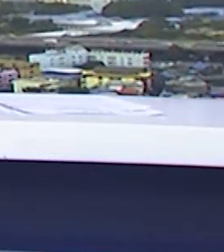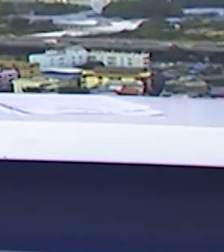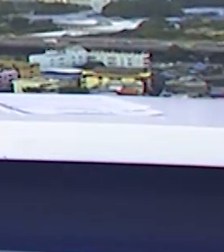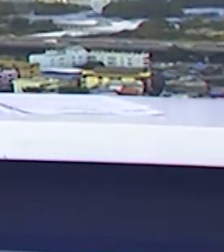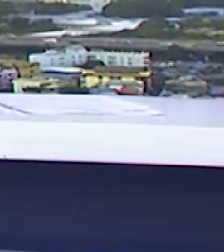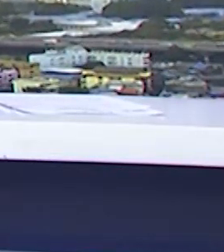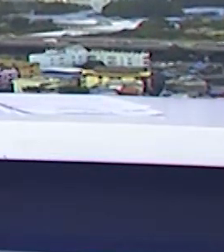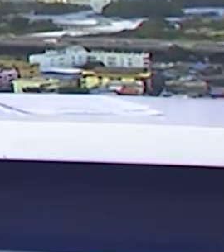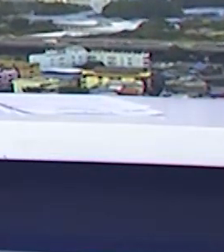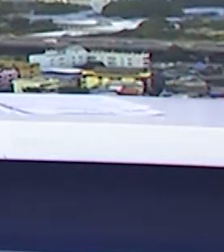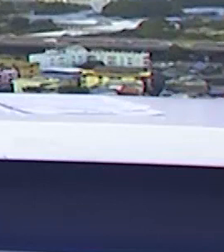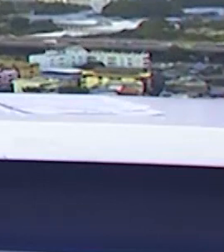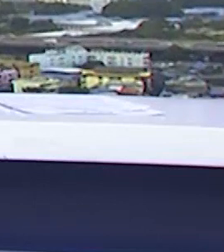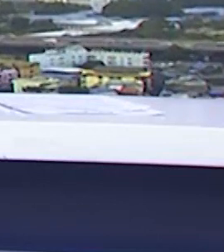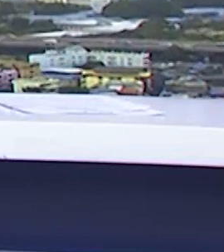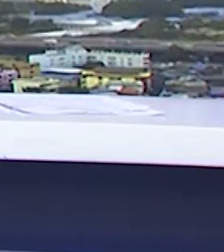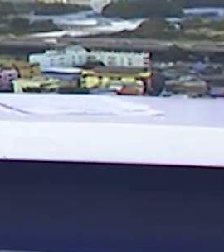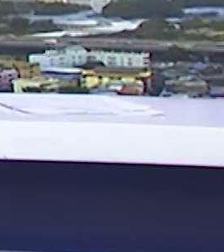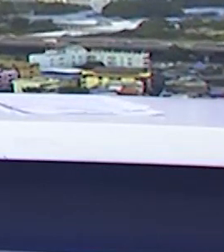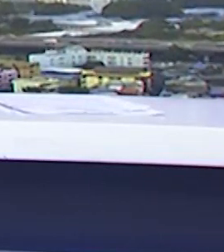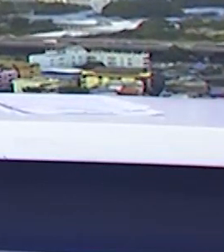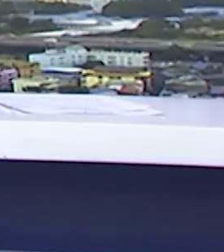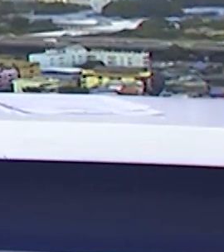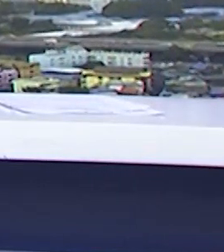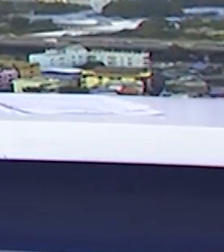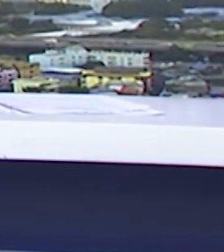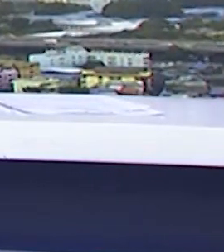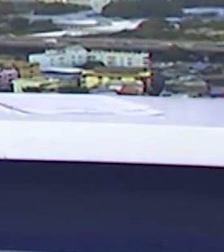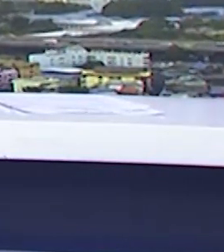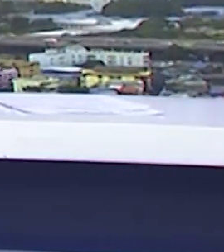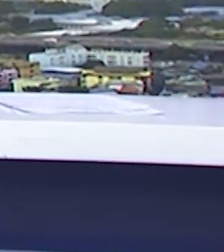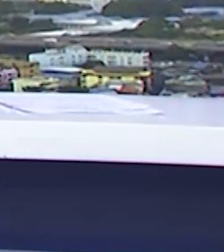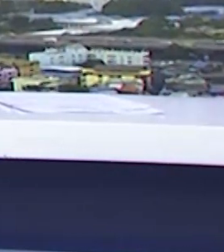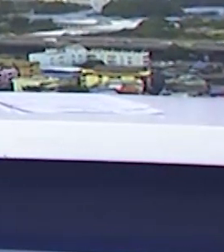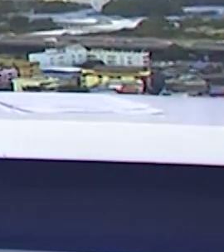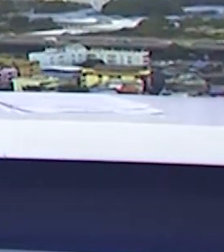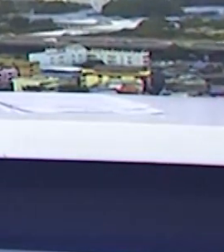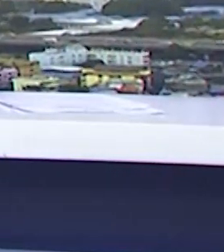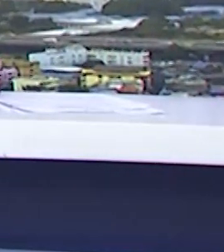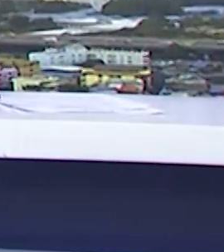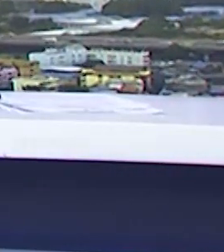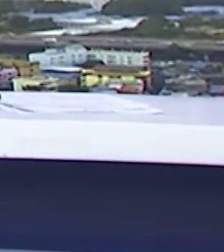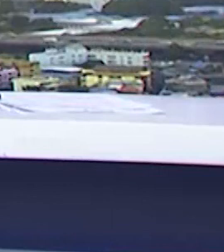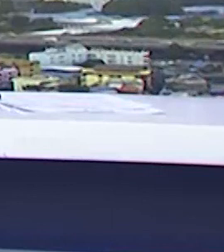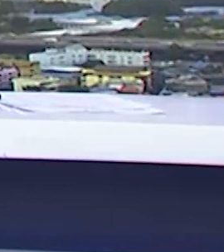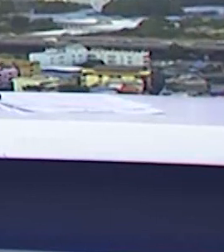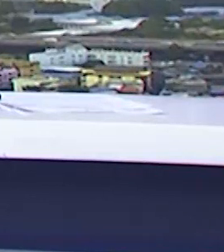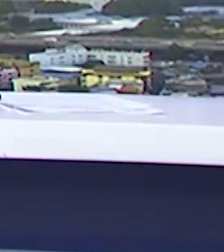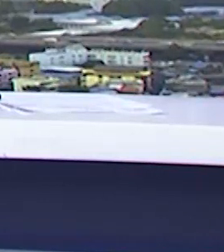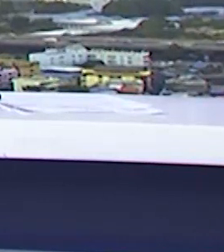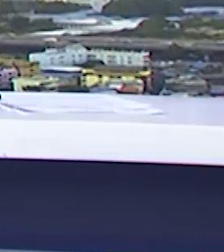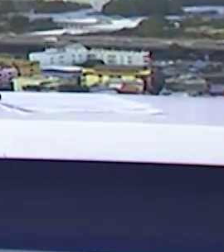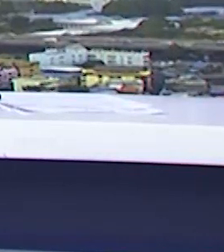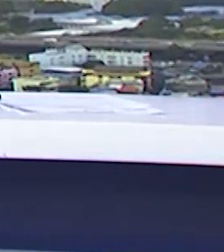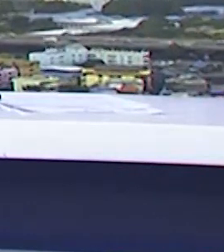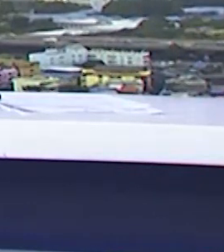ขึ้นในสภาท่านจะชี้แจงเรื่องอะไรและอย่างไรไปฟังกันครับซึ่งตอนนี้เองนะครับการอภิปรายนั้นเริ่มต้นขึ้นในช่ว